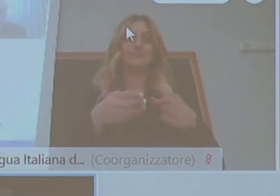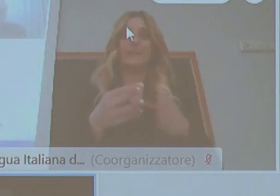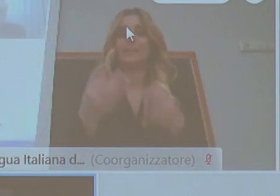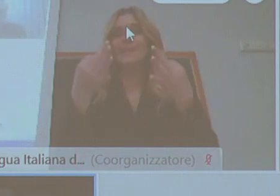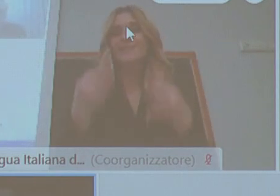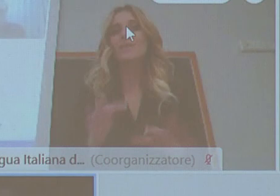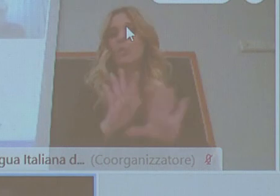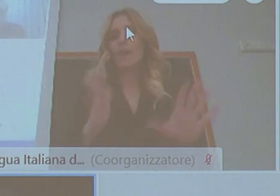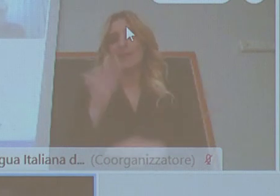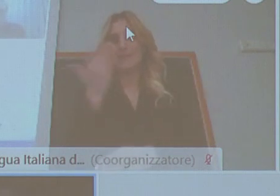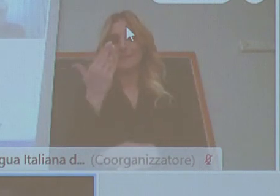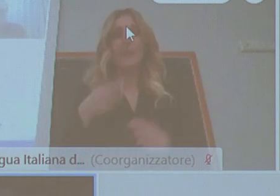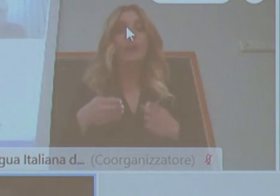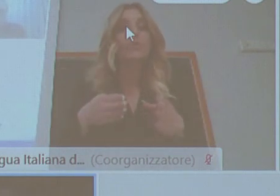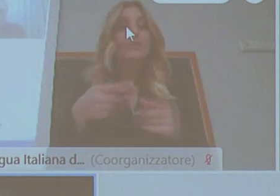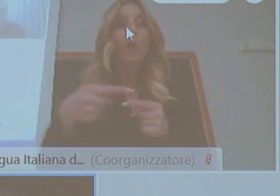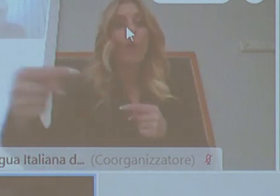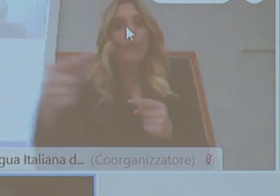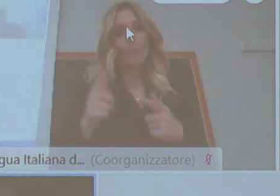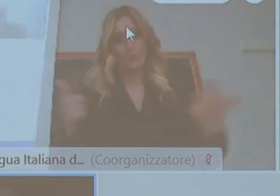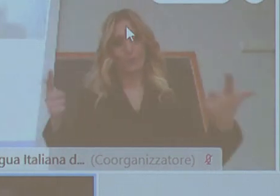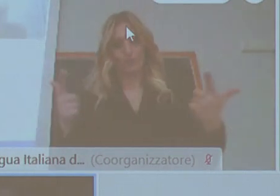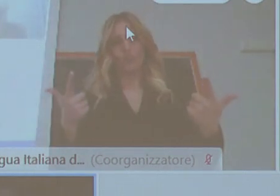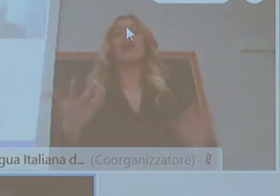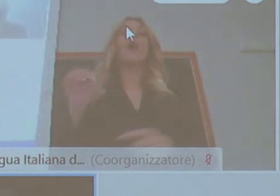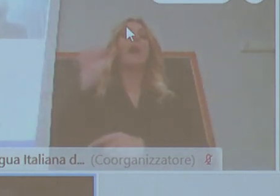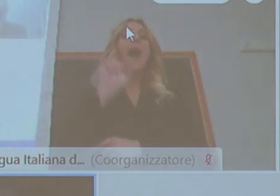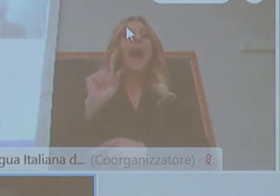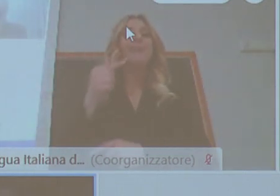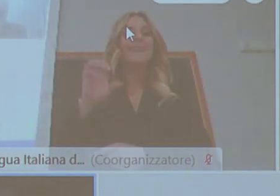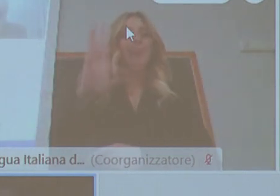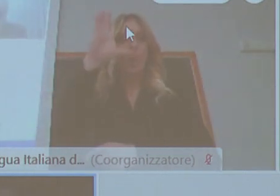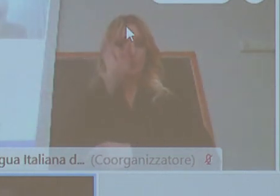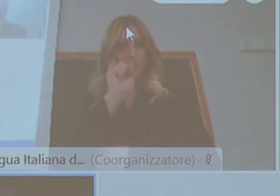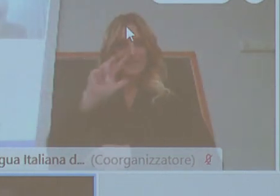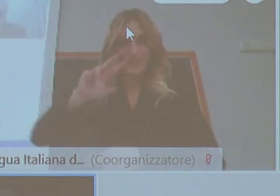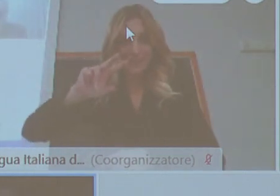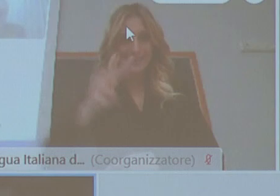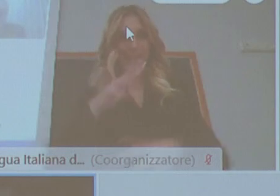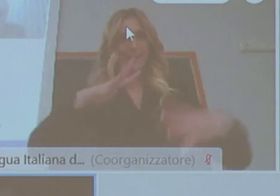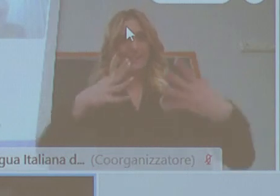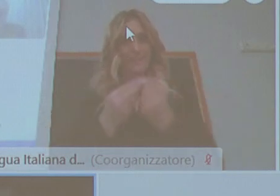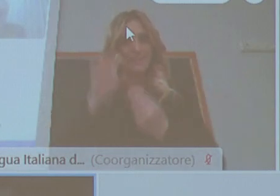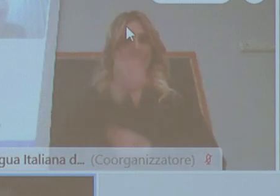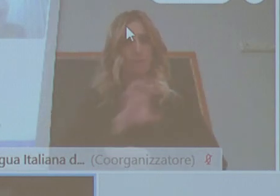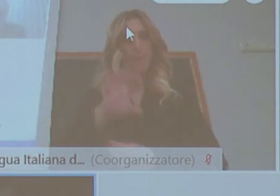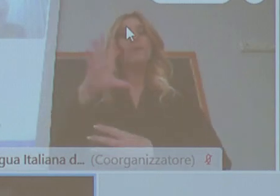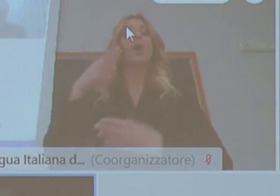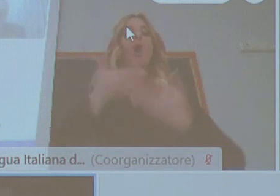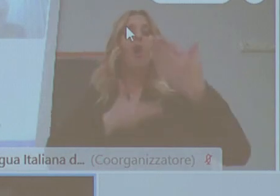sarà molto lunga. Quindi gli Atenei tutti, credo, offrano ai nostri giovani